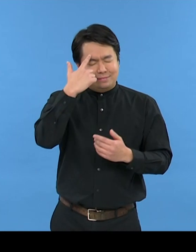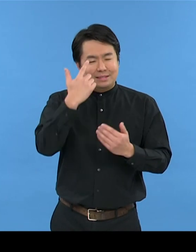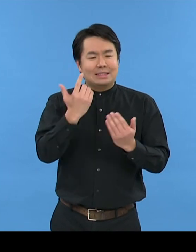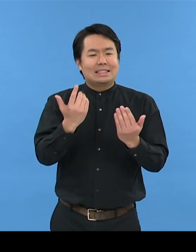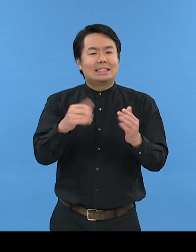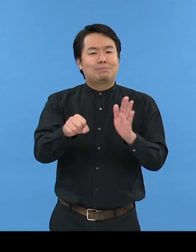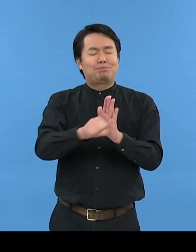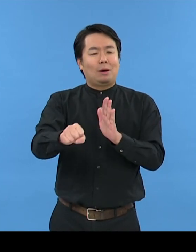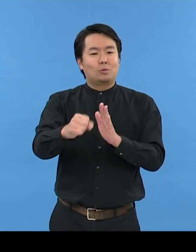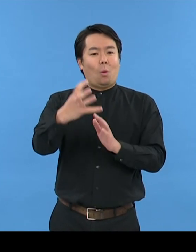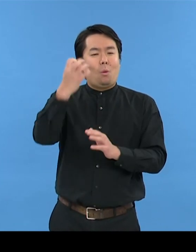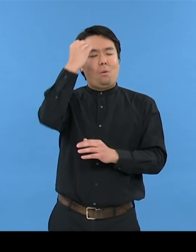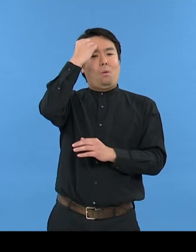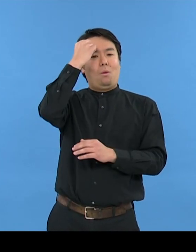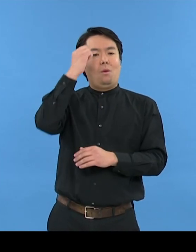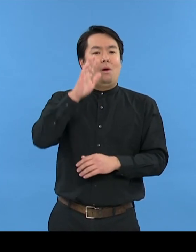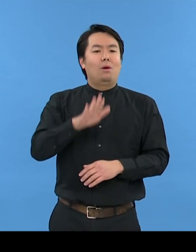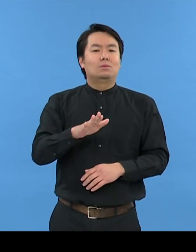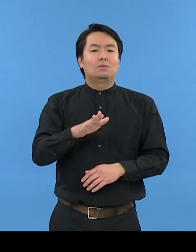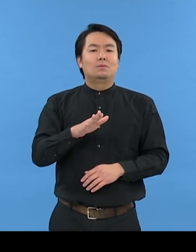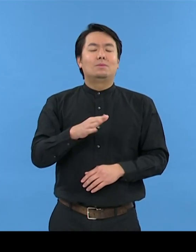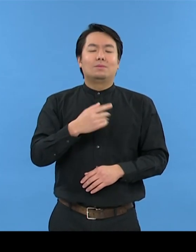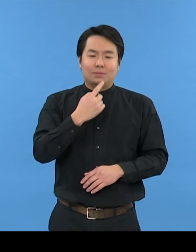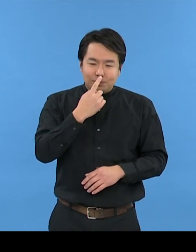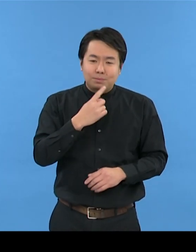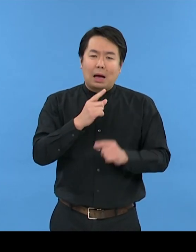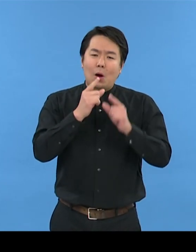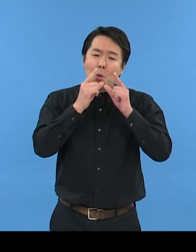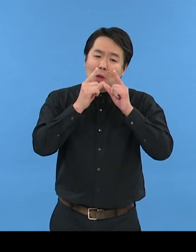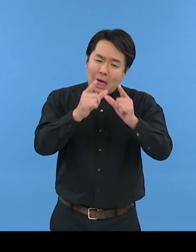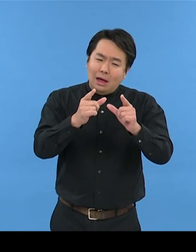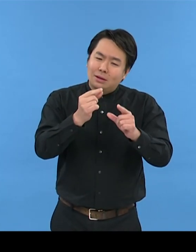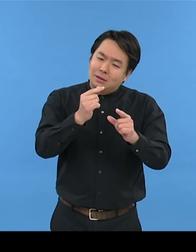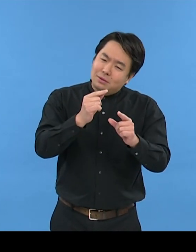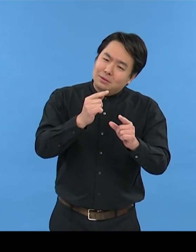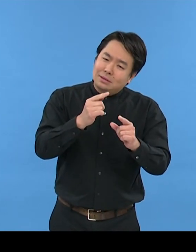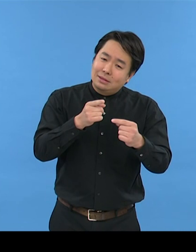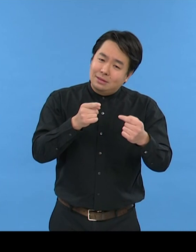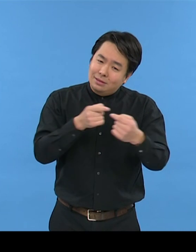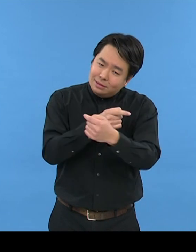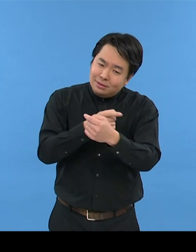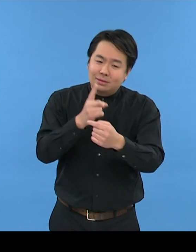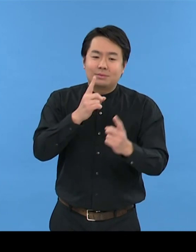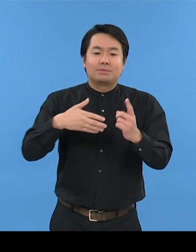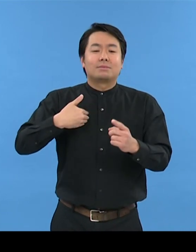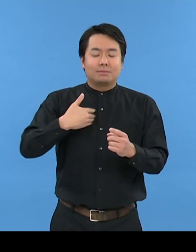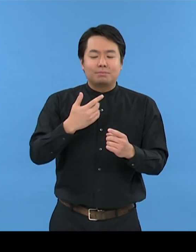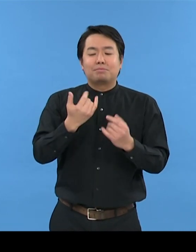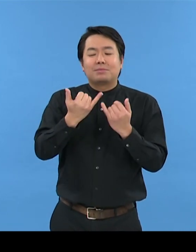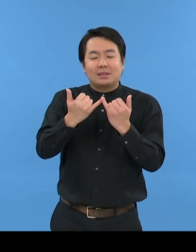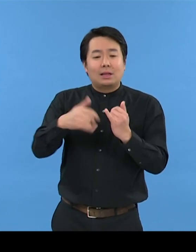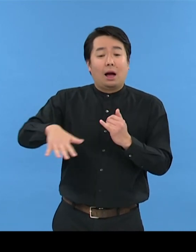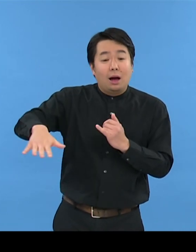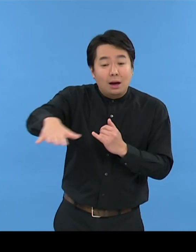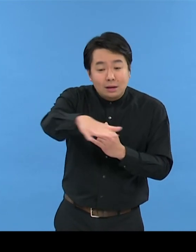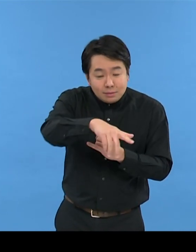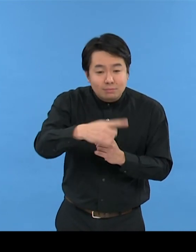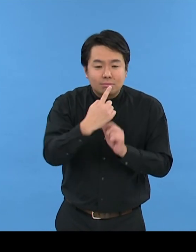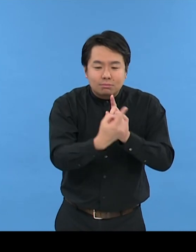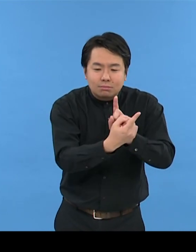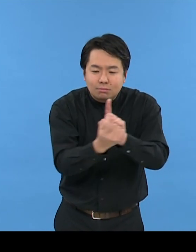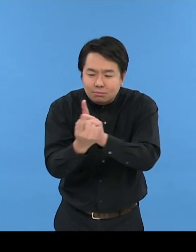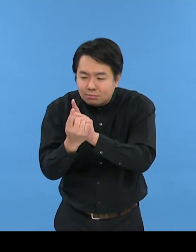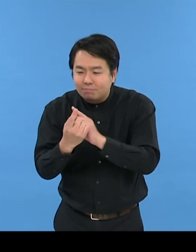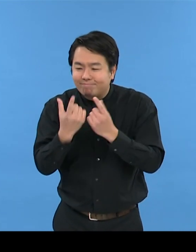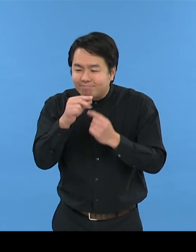を覚えていますそれがお答えになってるかどうか分かりませんがそういった人